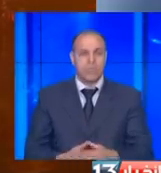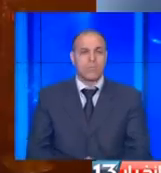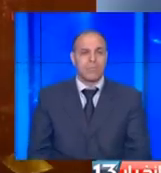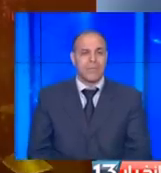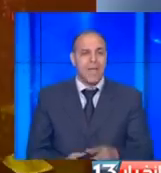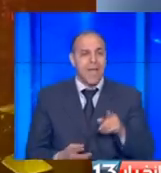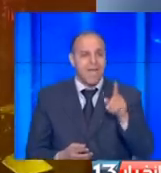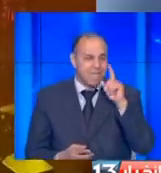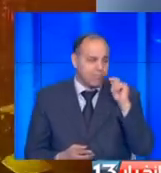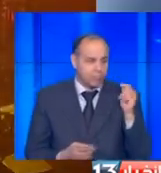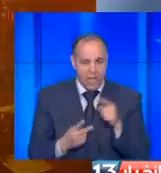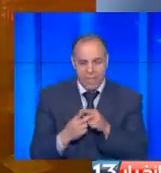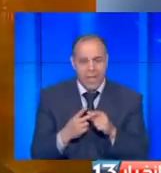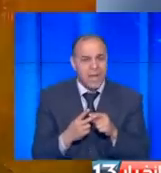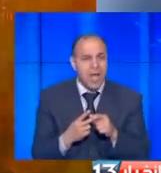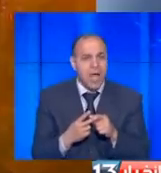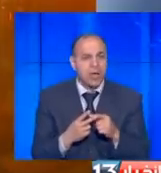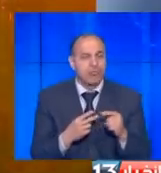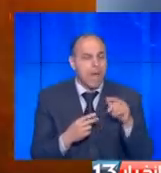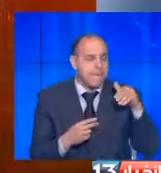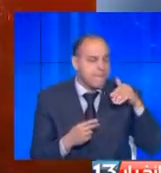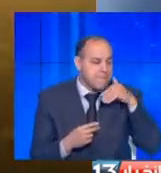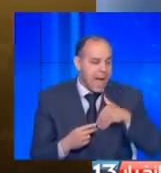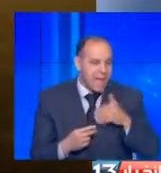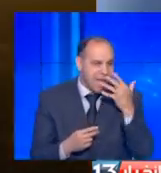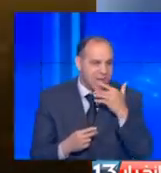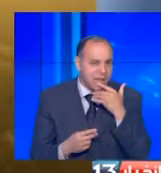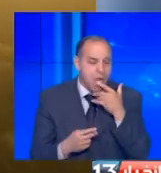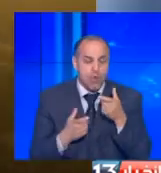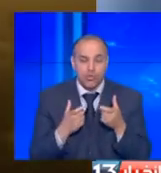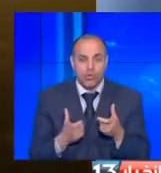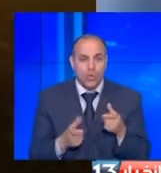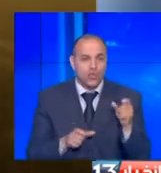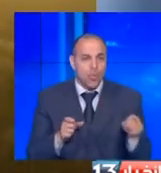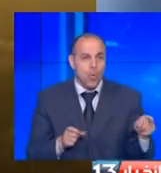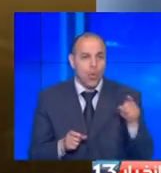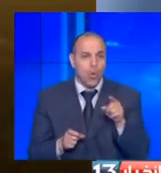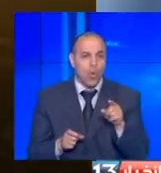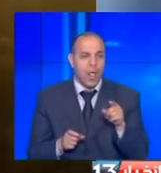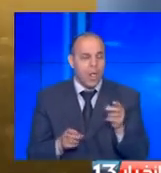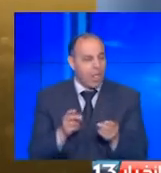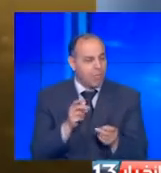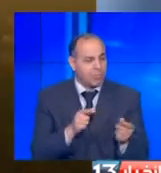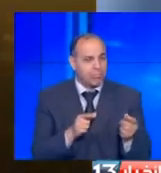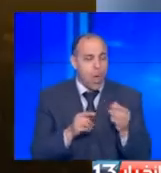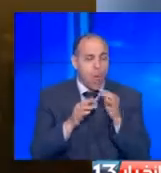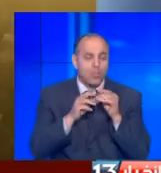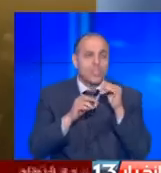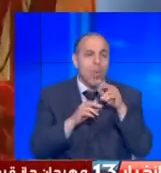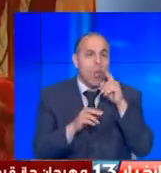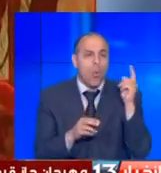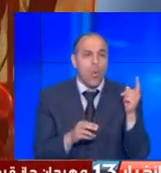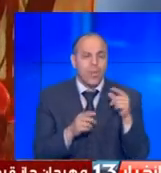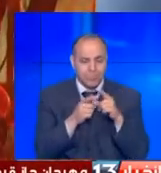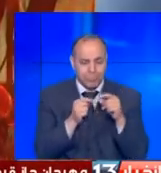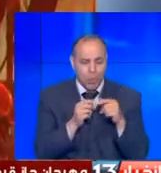أماد ومريم، هذا الثنائي الذي جاء من مالي لم يترك أي فرصة للجمهور حتى يغادر عالمه الموسيقي بكل